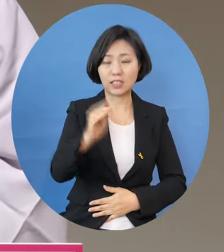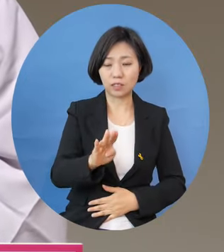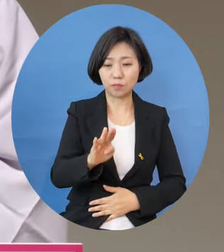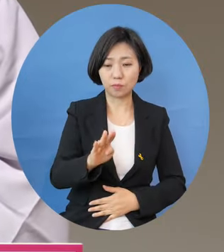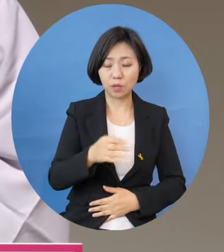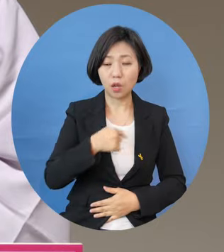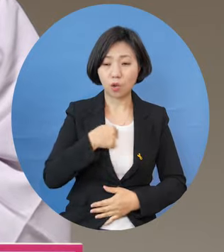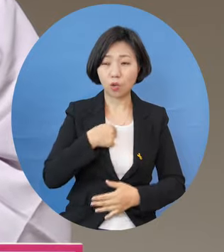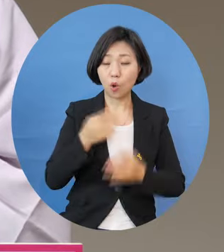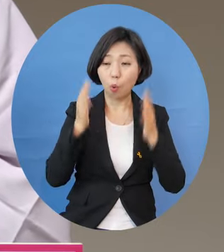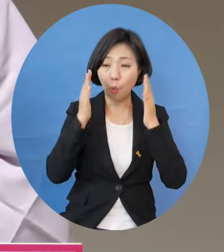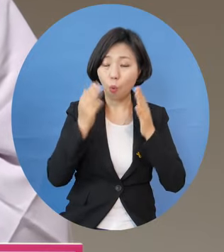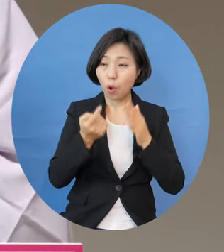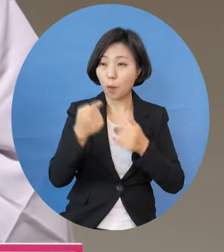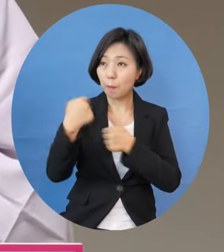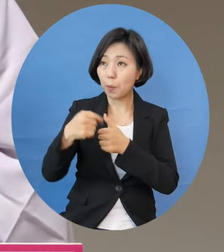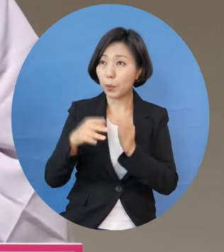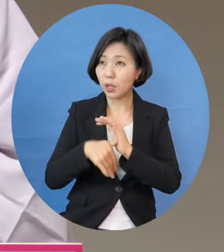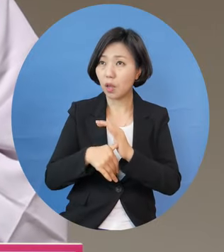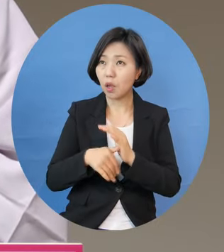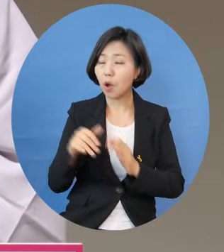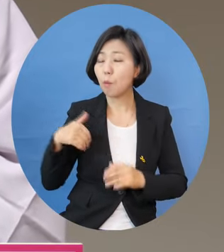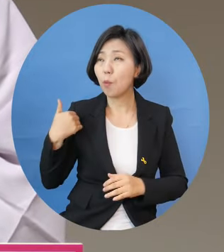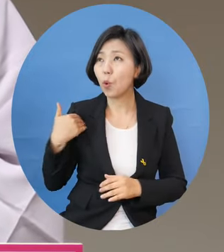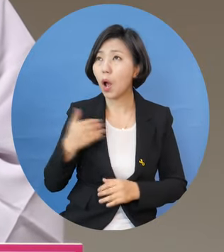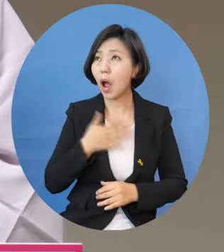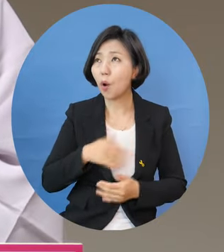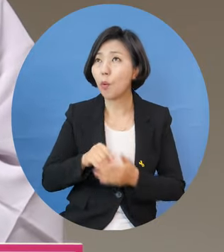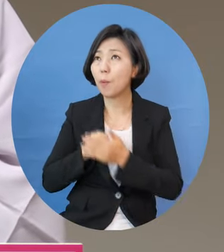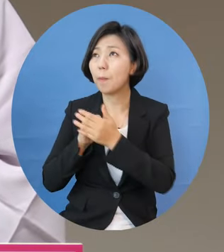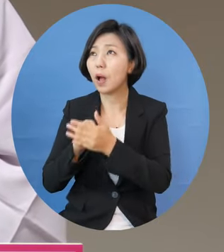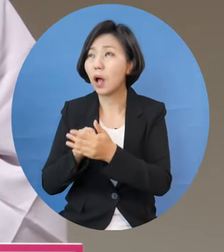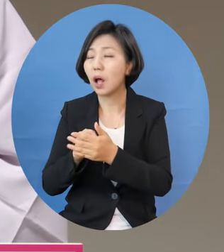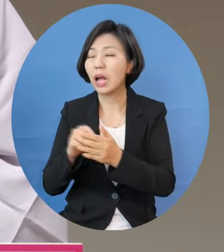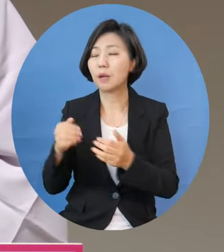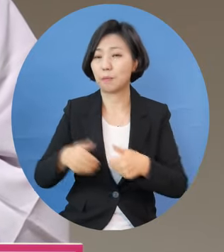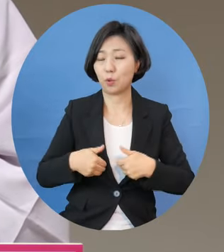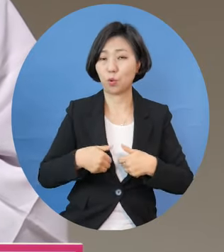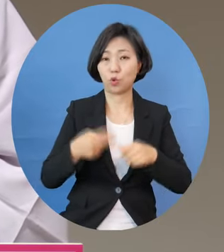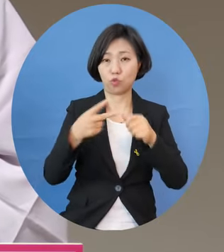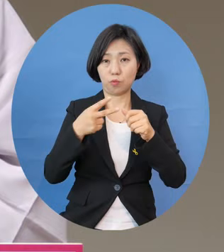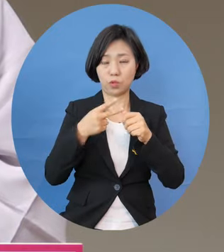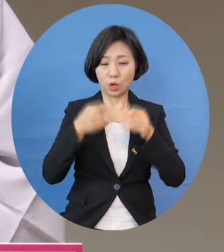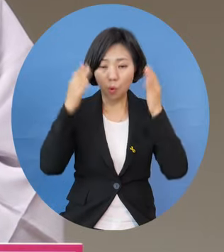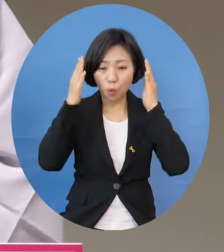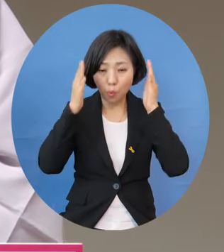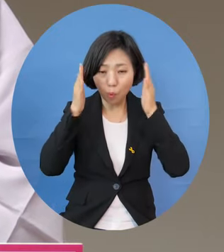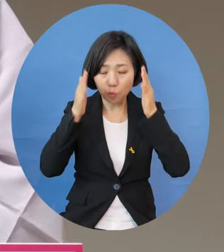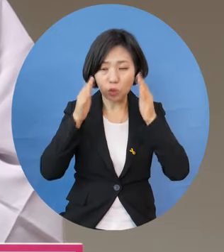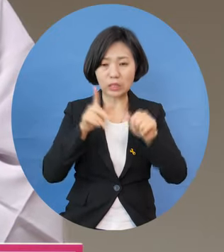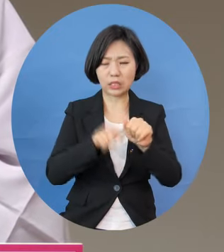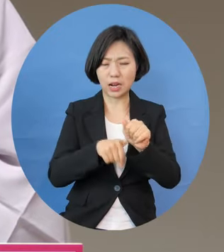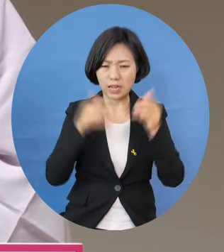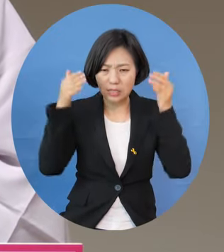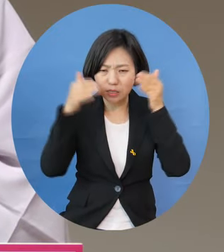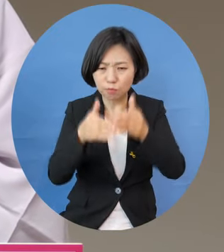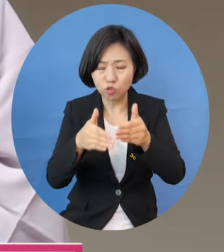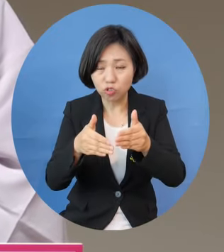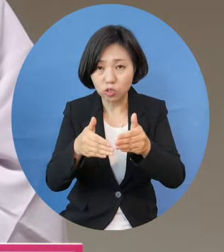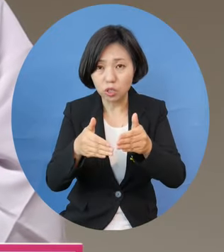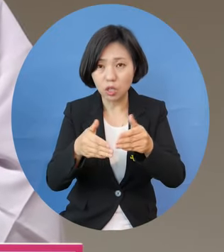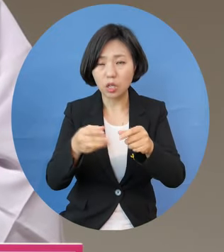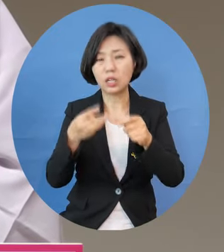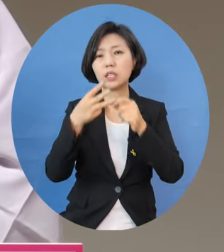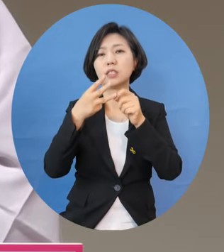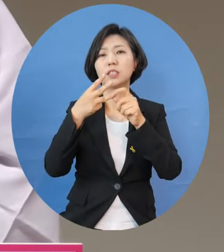선생님 말하는 게 귀에 쏙 들어오는 거예요. 두 번째는 수업 시간에는 집중하는 거. 세 번째는 기억력을